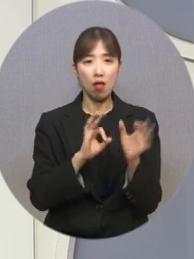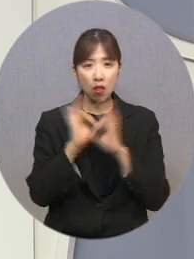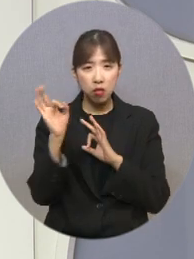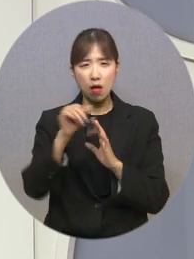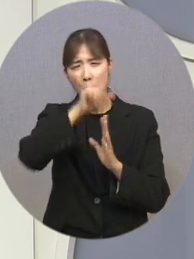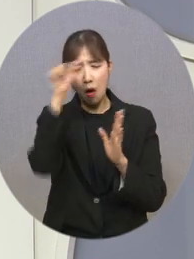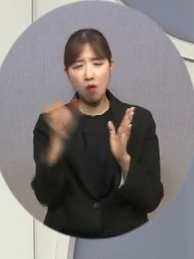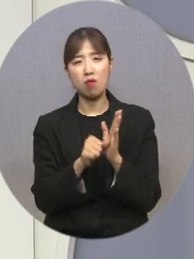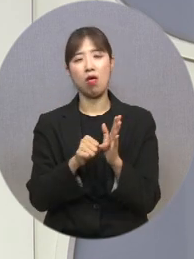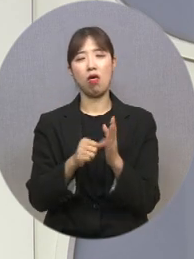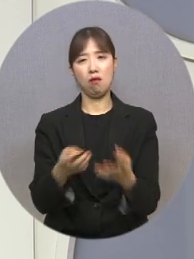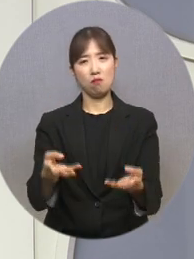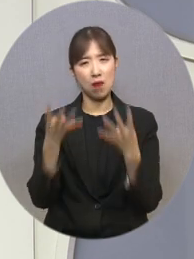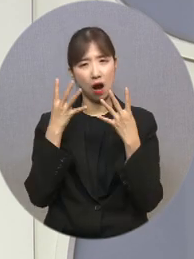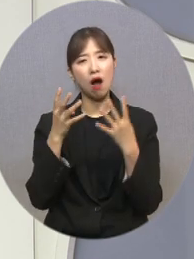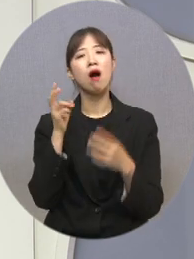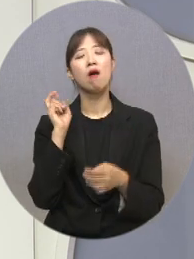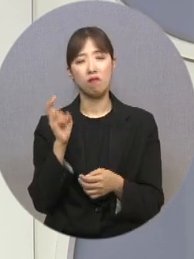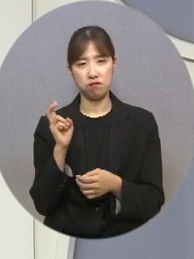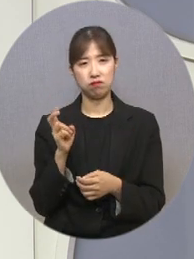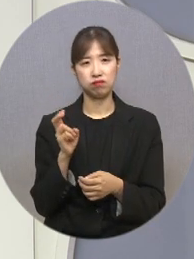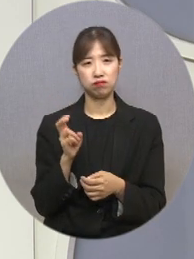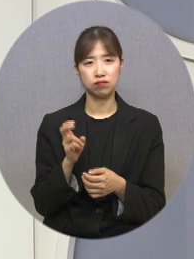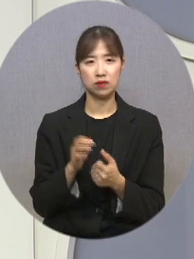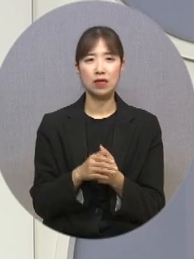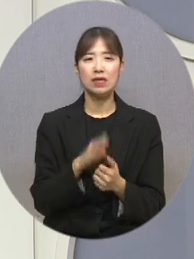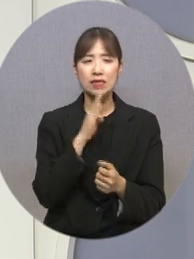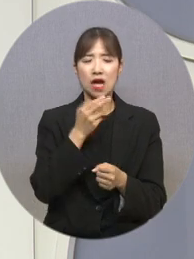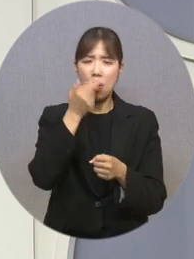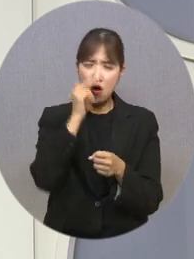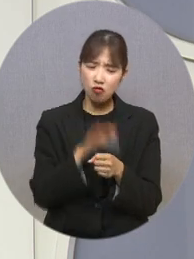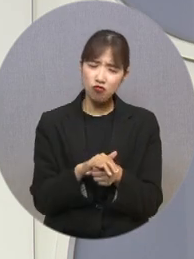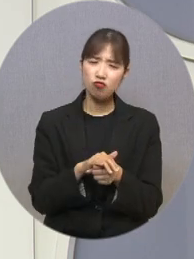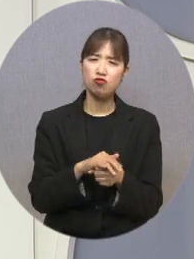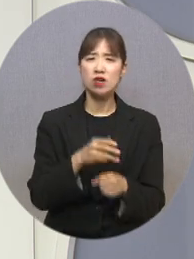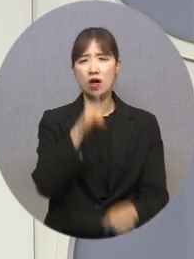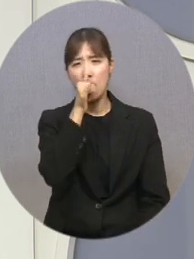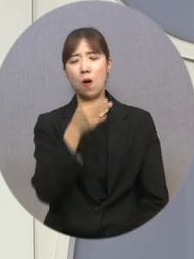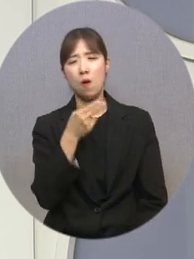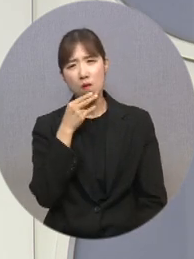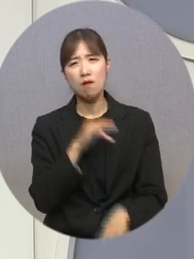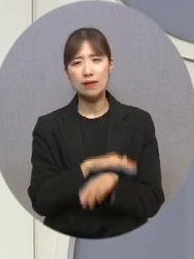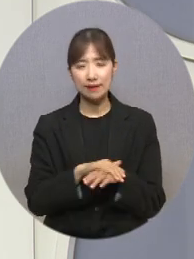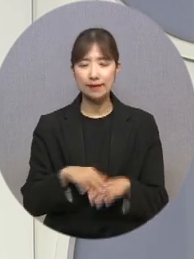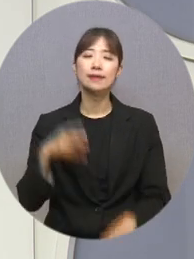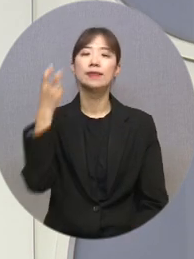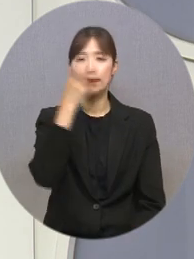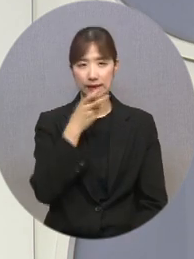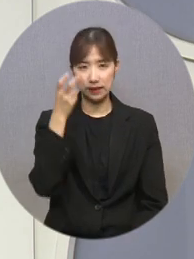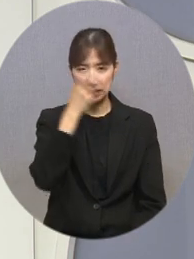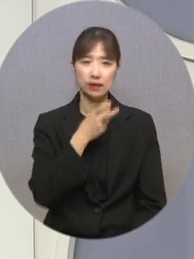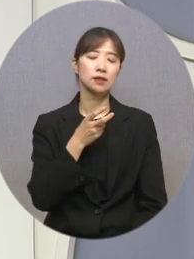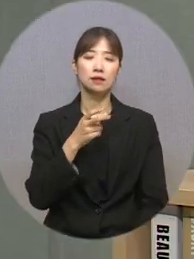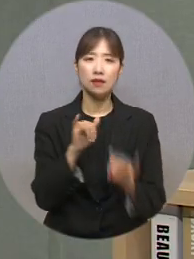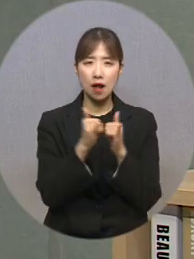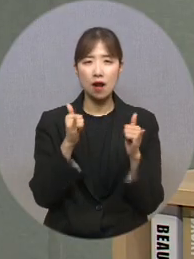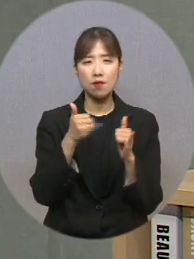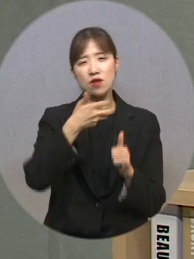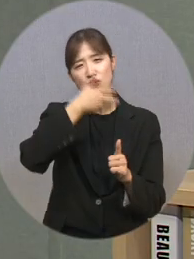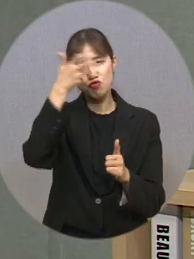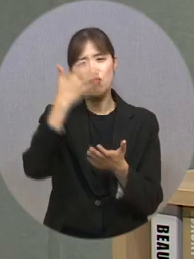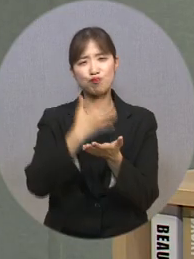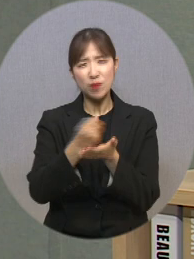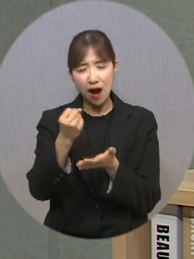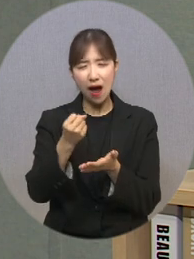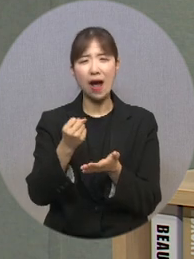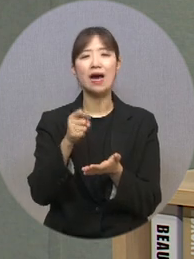교도소에서 또 이렇게 수감돼 있을지도 모르는데 그래서 진짜 억울한 사람이 있는지 없는지를 잘 살펴서 그야말로 사람들의 빼앗긴